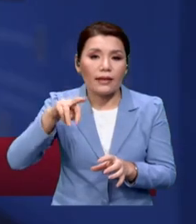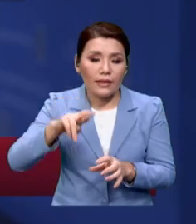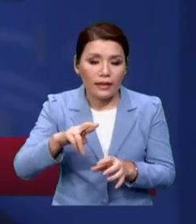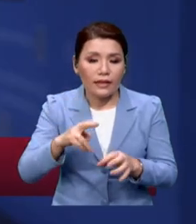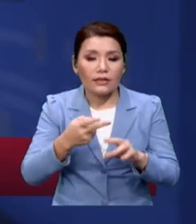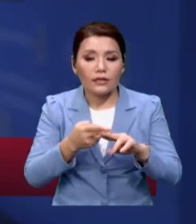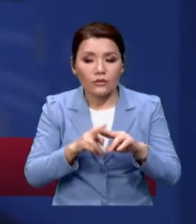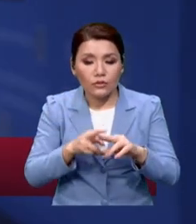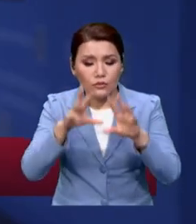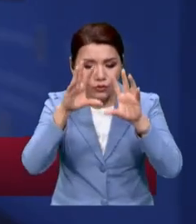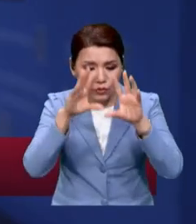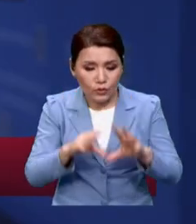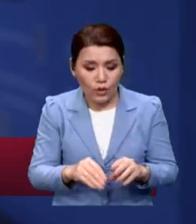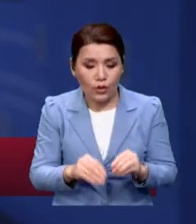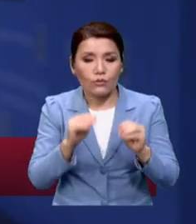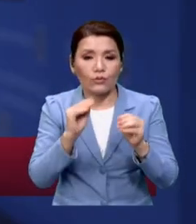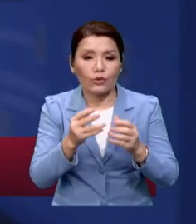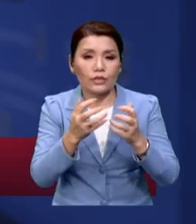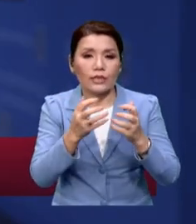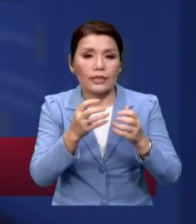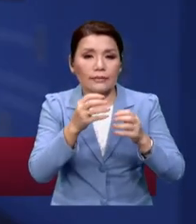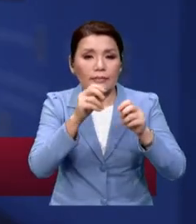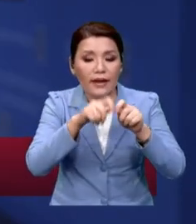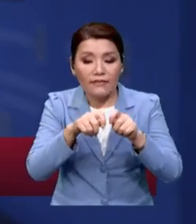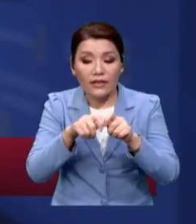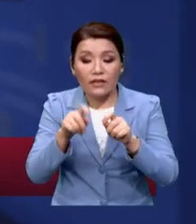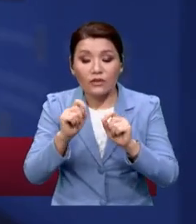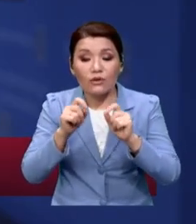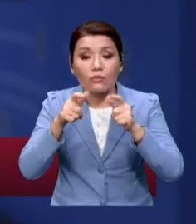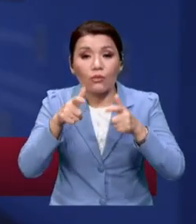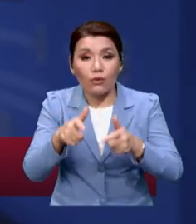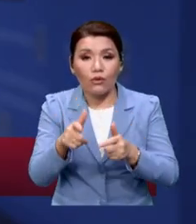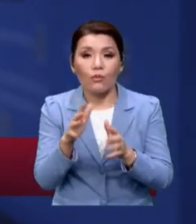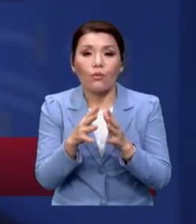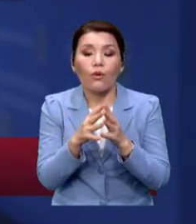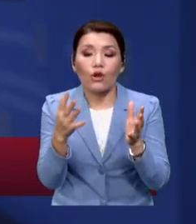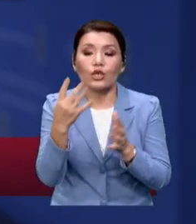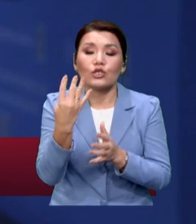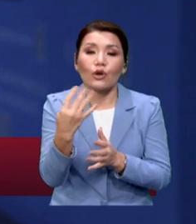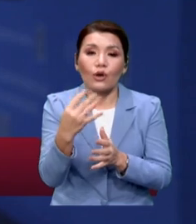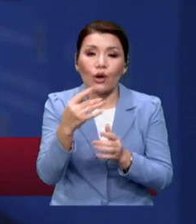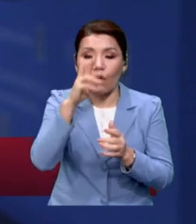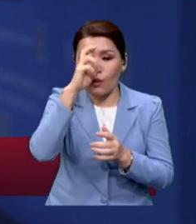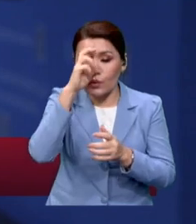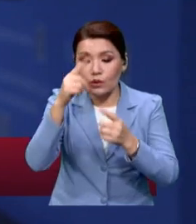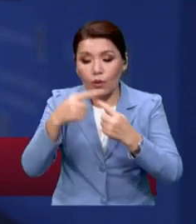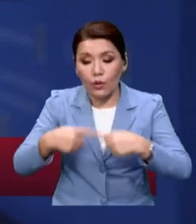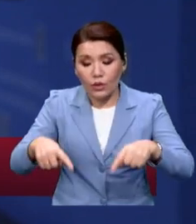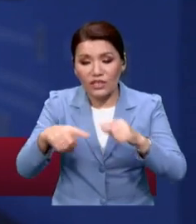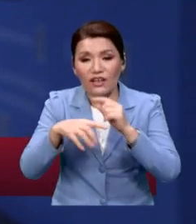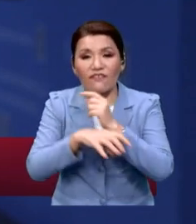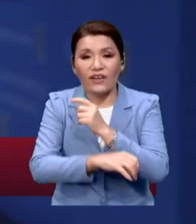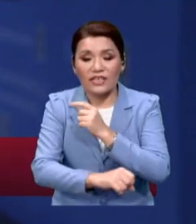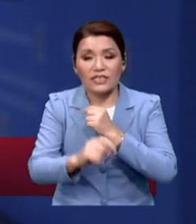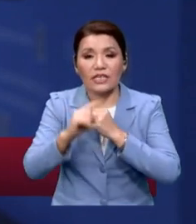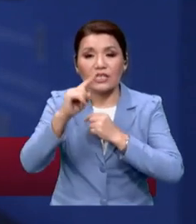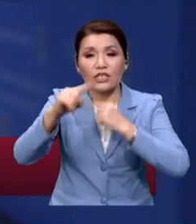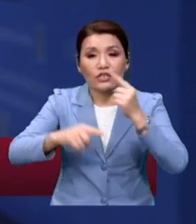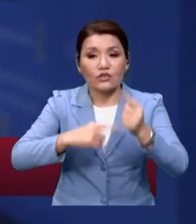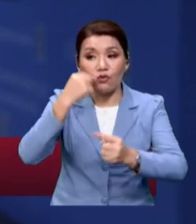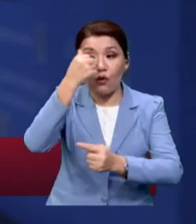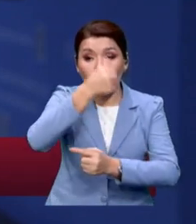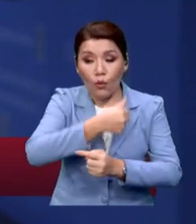вербально-числовые навыки. Сейчас система внедрена уже в более 40 госорганах. К концу следующего года